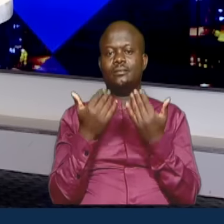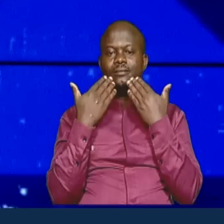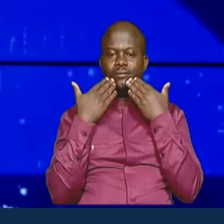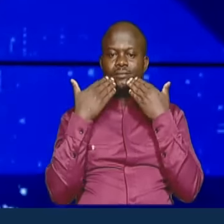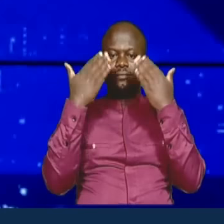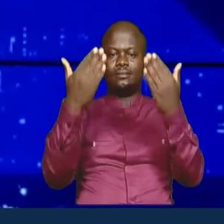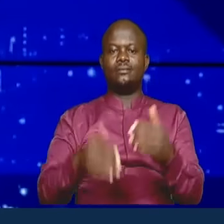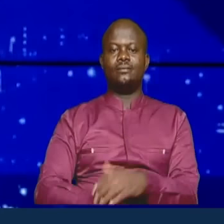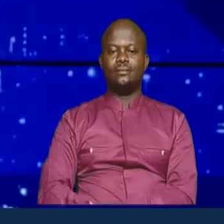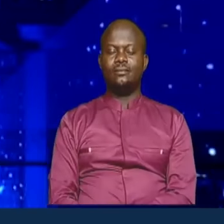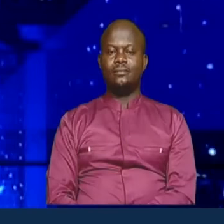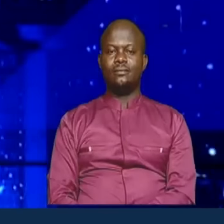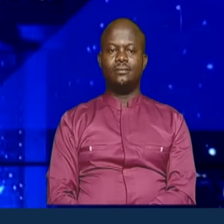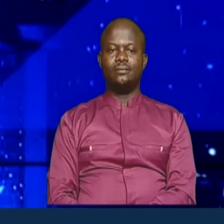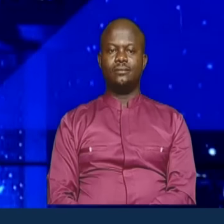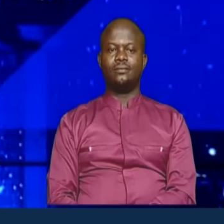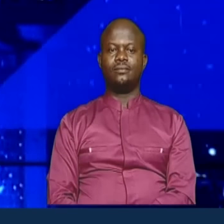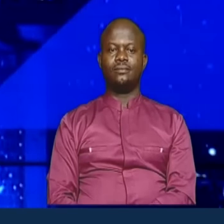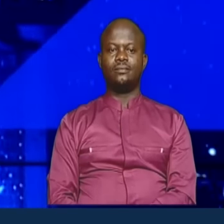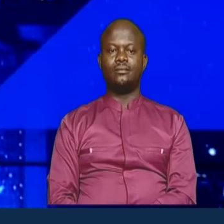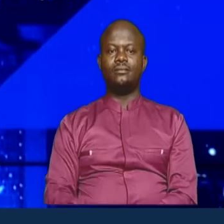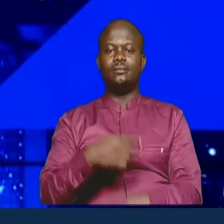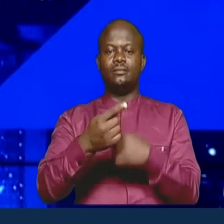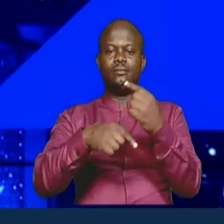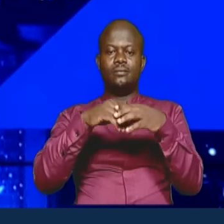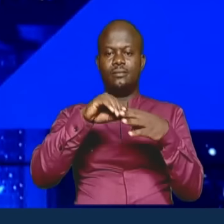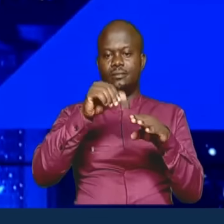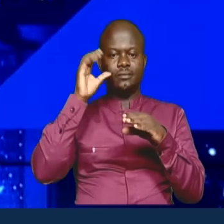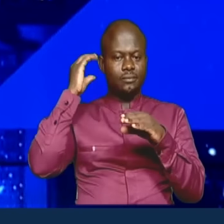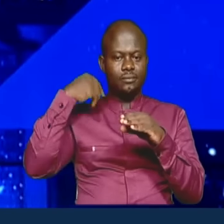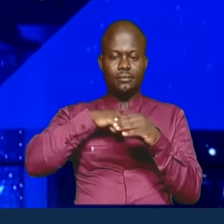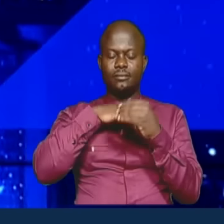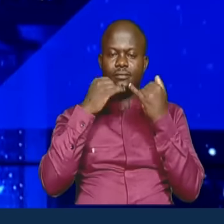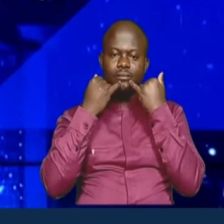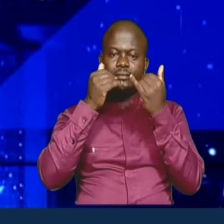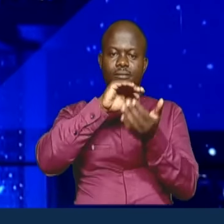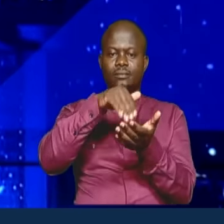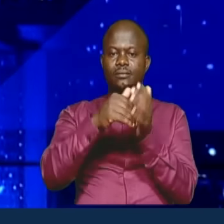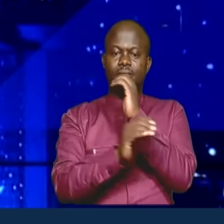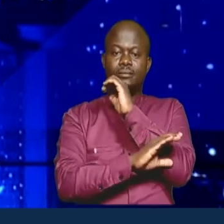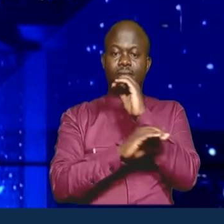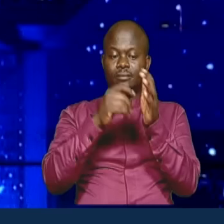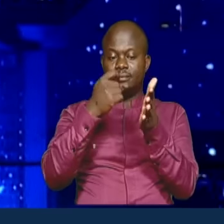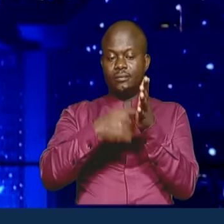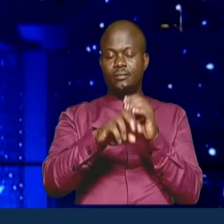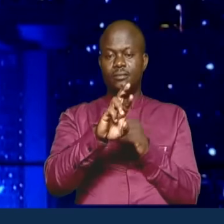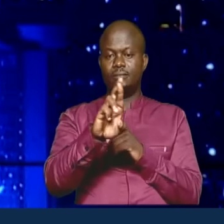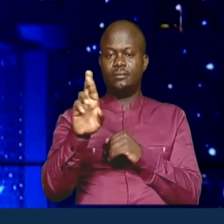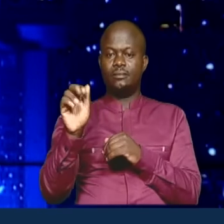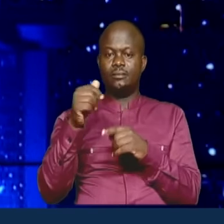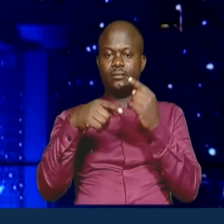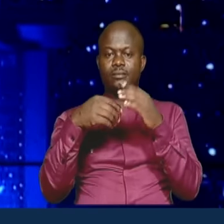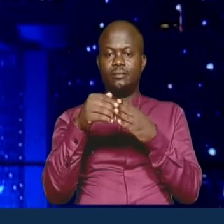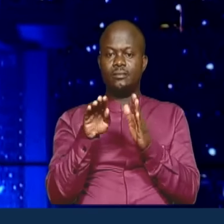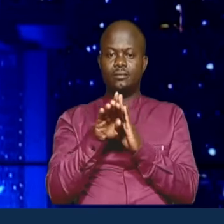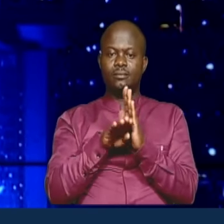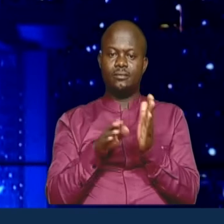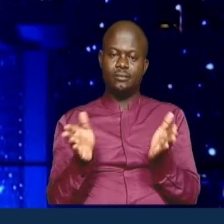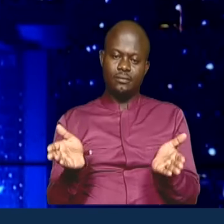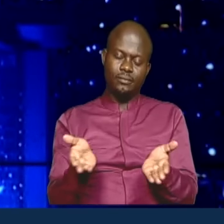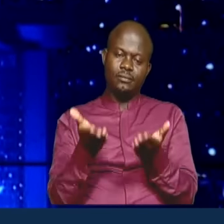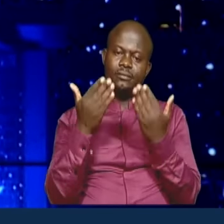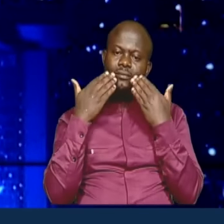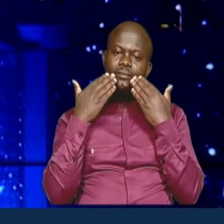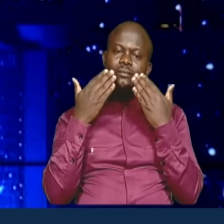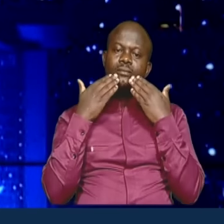David urakoze cyane nawe kanzayire reka dukomeze n'andi makuru tubabwira ko ikigo cy'igihugu cy'imisoro n'amahoro gikomeje gahunda yo gushimira abasora